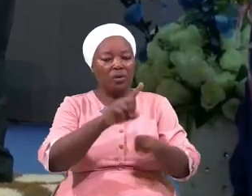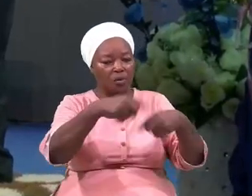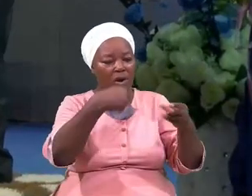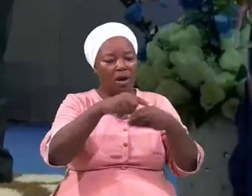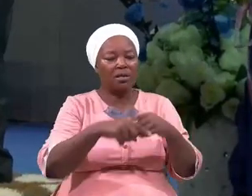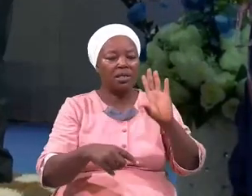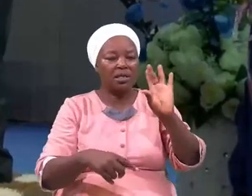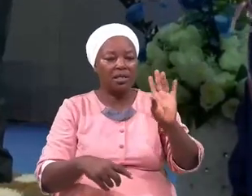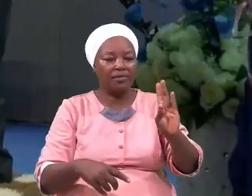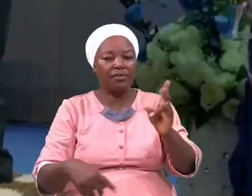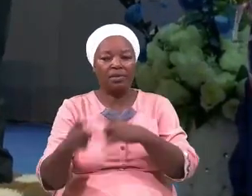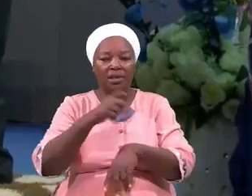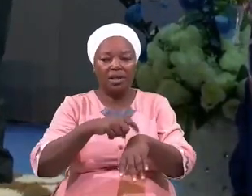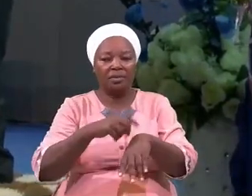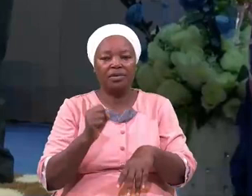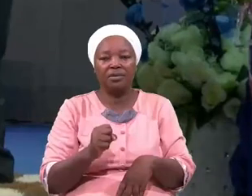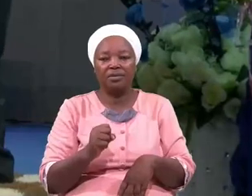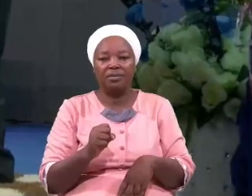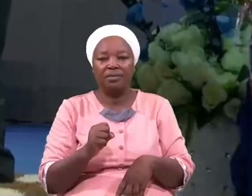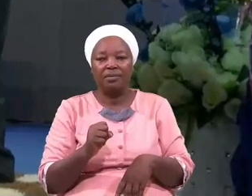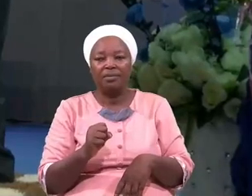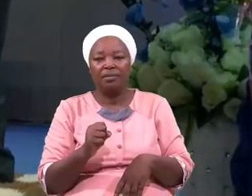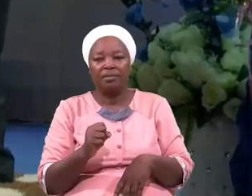Le septième jour, faites le tour 7 fois.